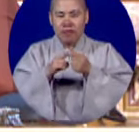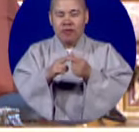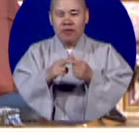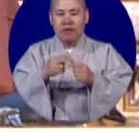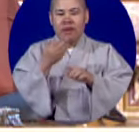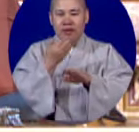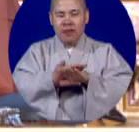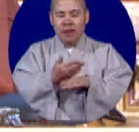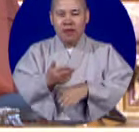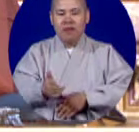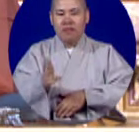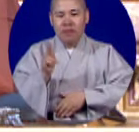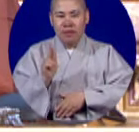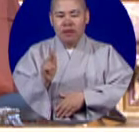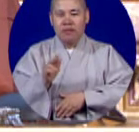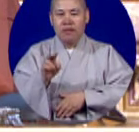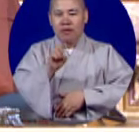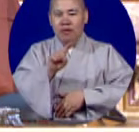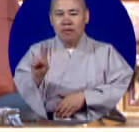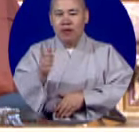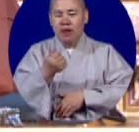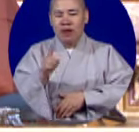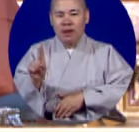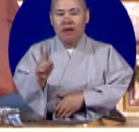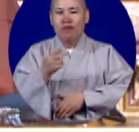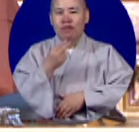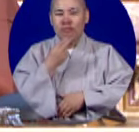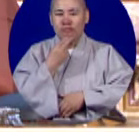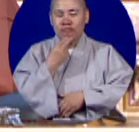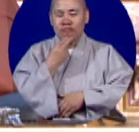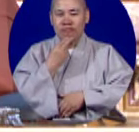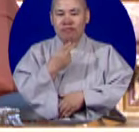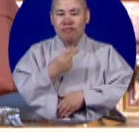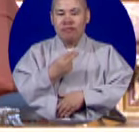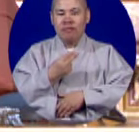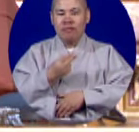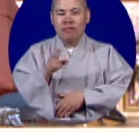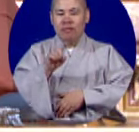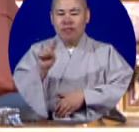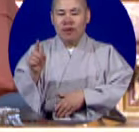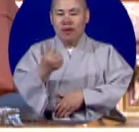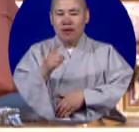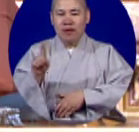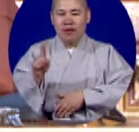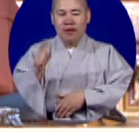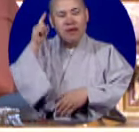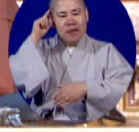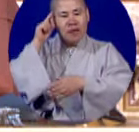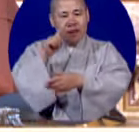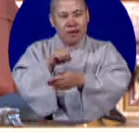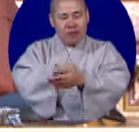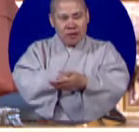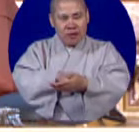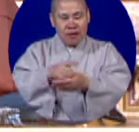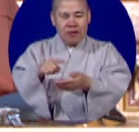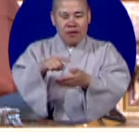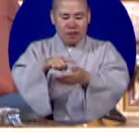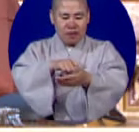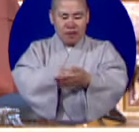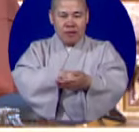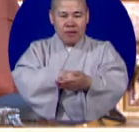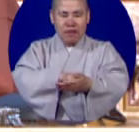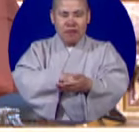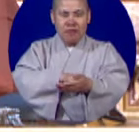다른 어떤 바라밀에도 마하라는 말을 안 붙입니다. 뭐 마하 지게바라밀,